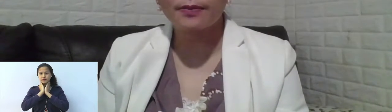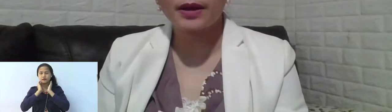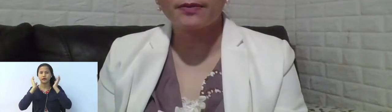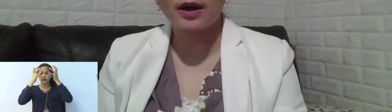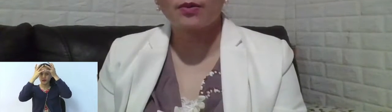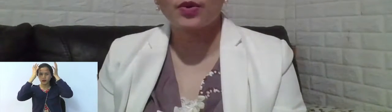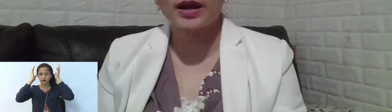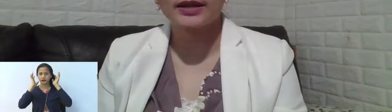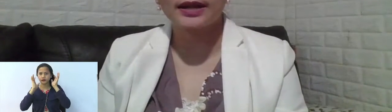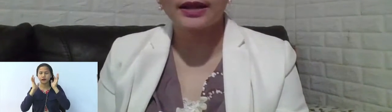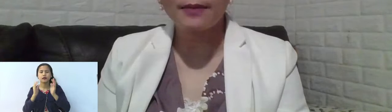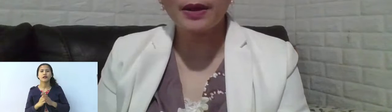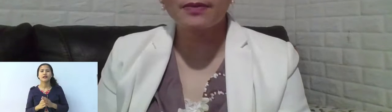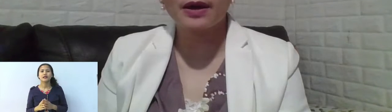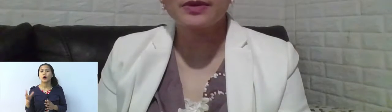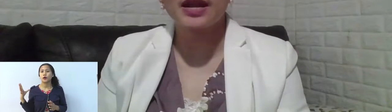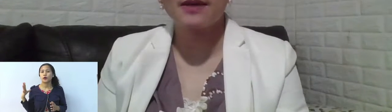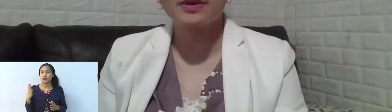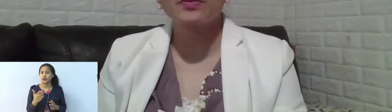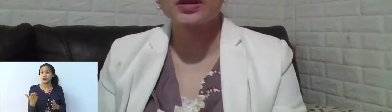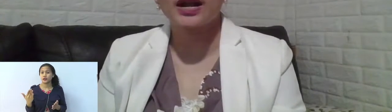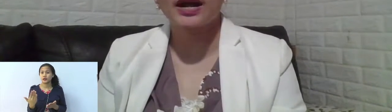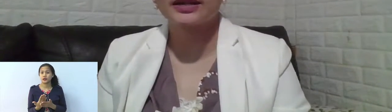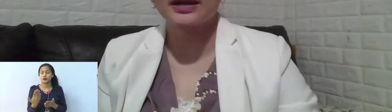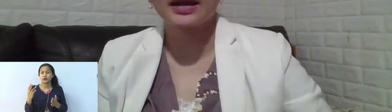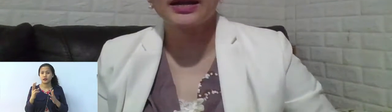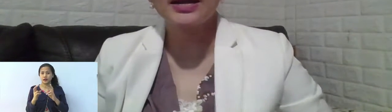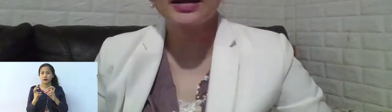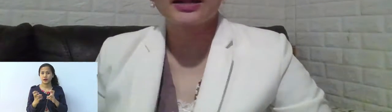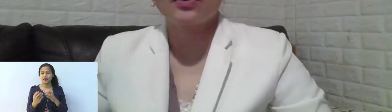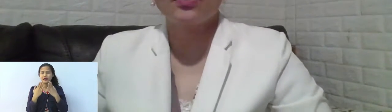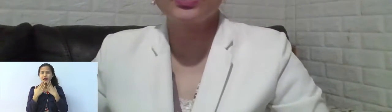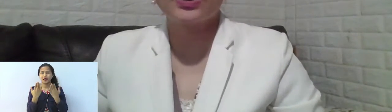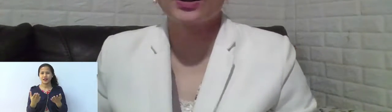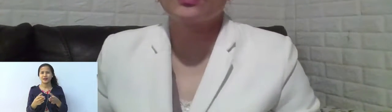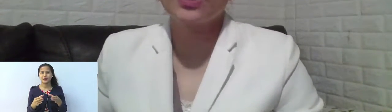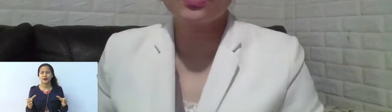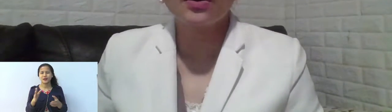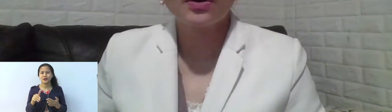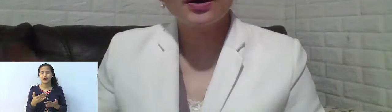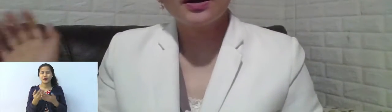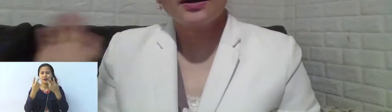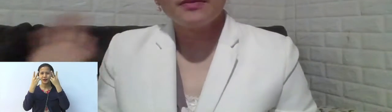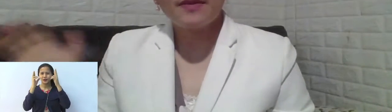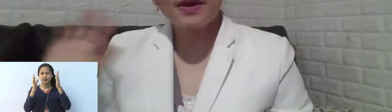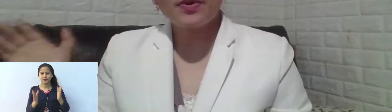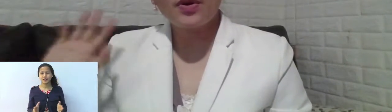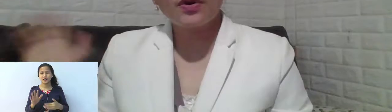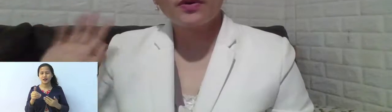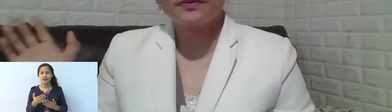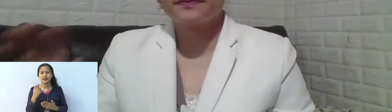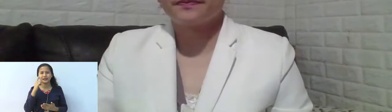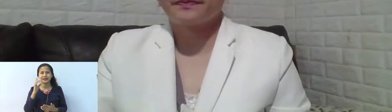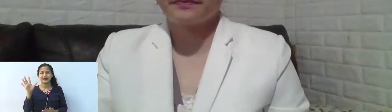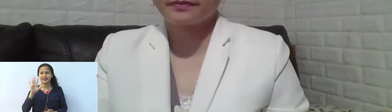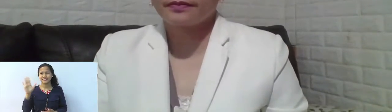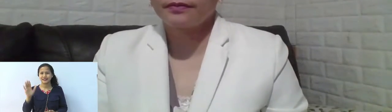para ma-relax po yung mga muscles natin sa mukha, sa leeg, sa ulo.